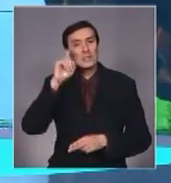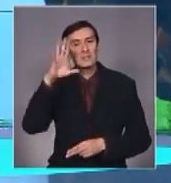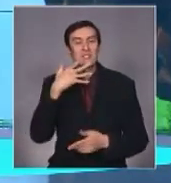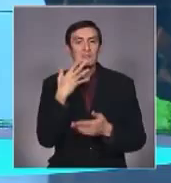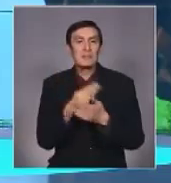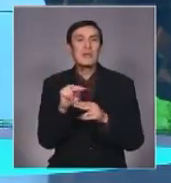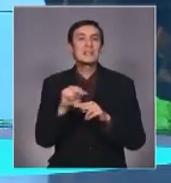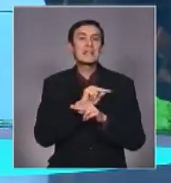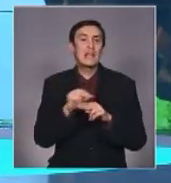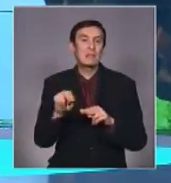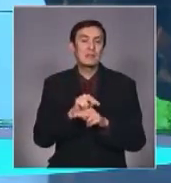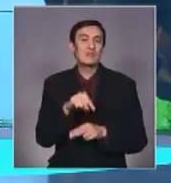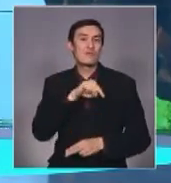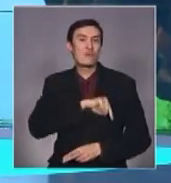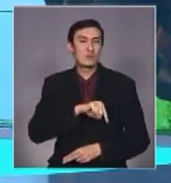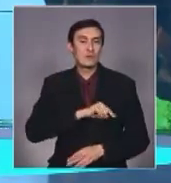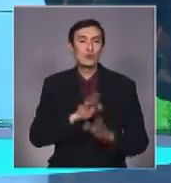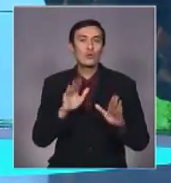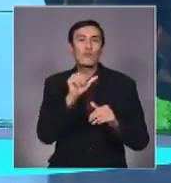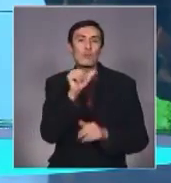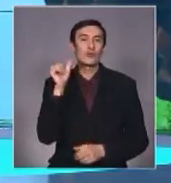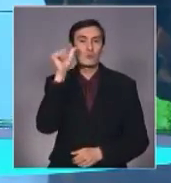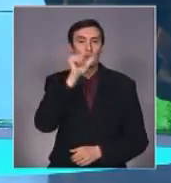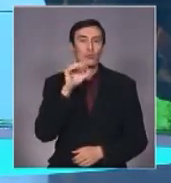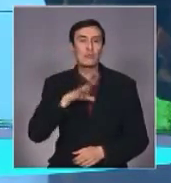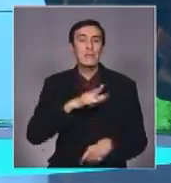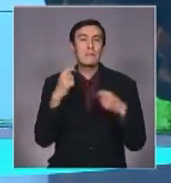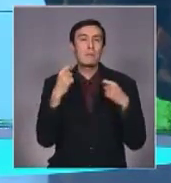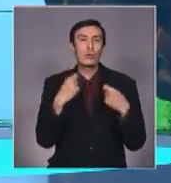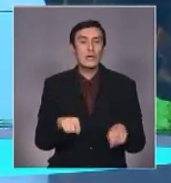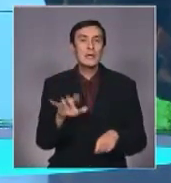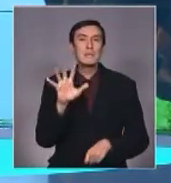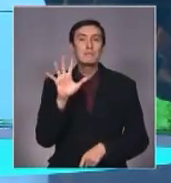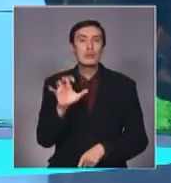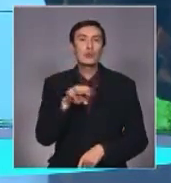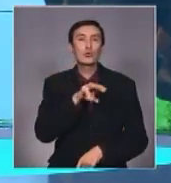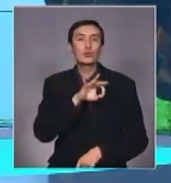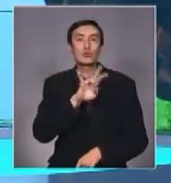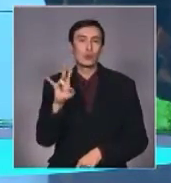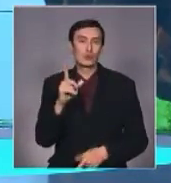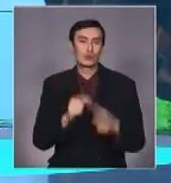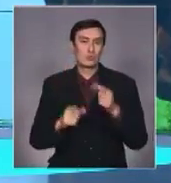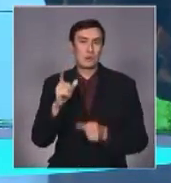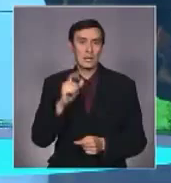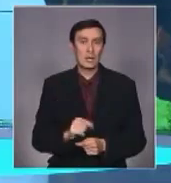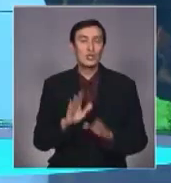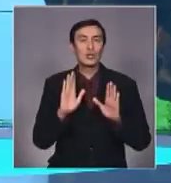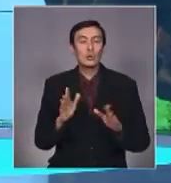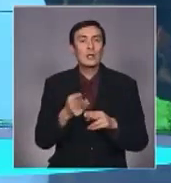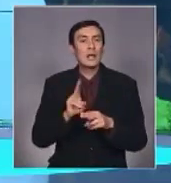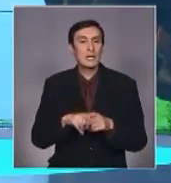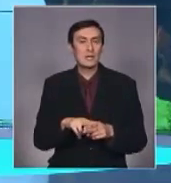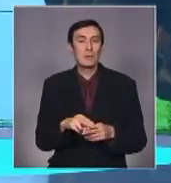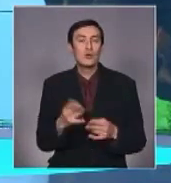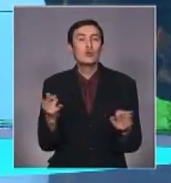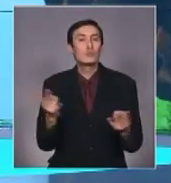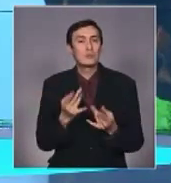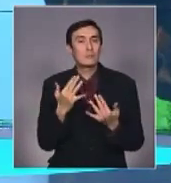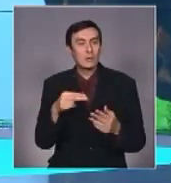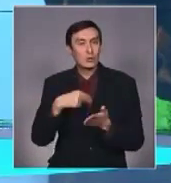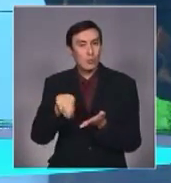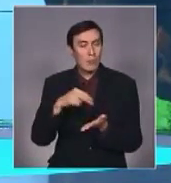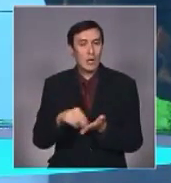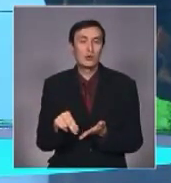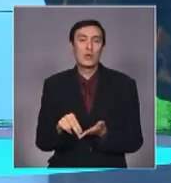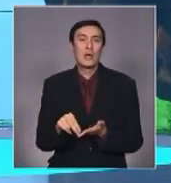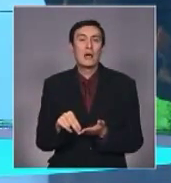своими целебными свойствами. Только в прошлом году здесь продали 500 тонн шубата. Но не только он пользуется спросом у